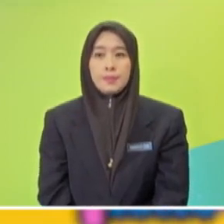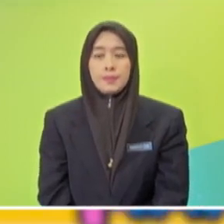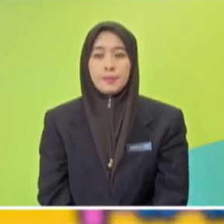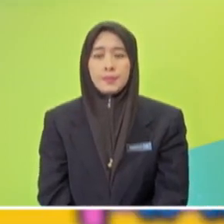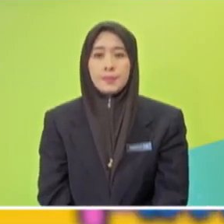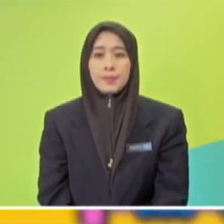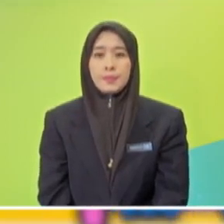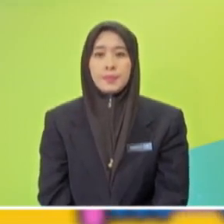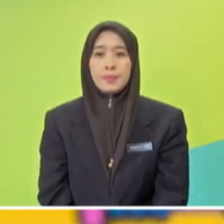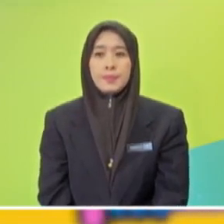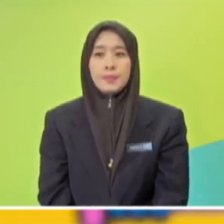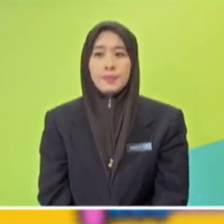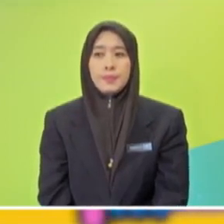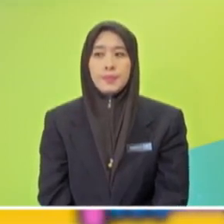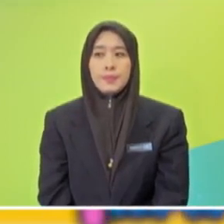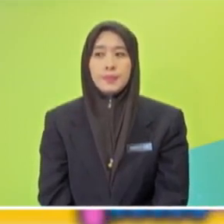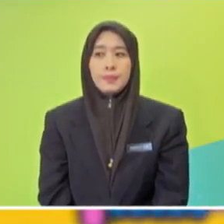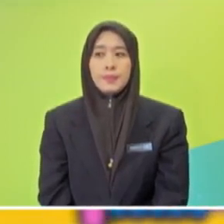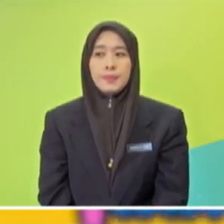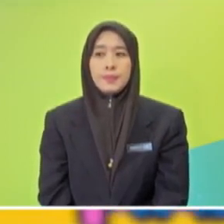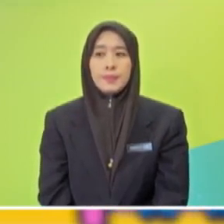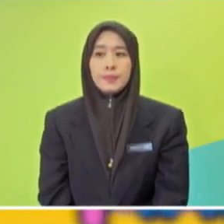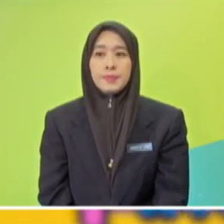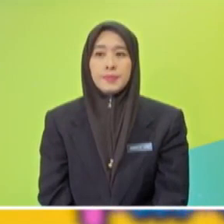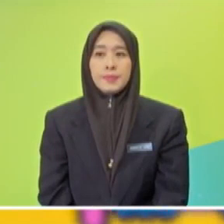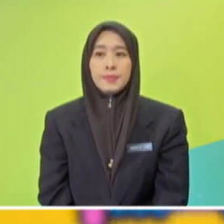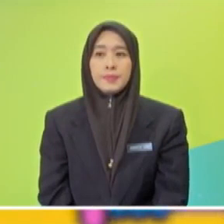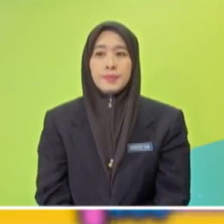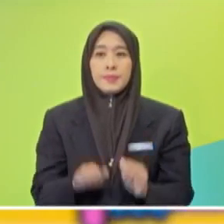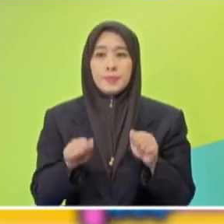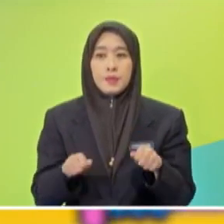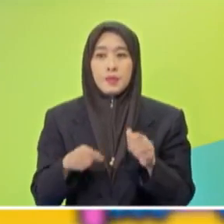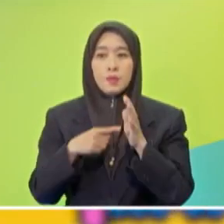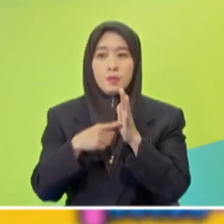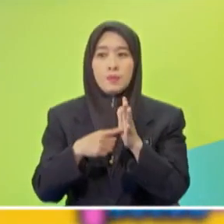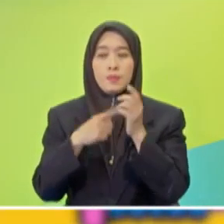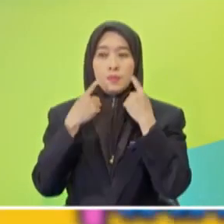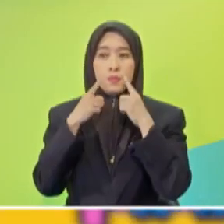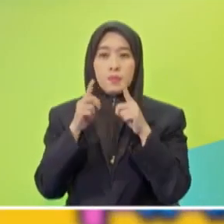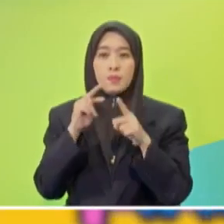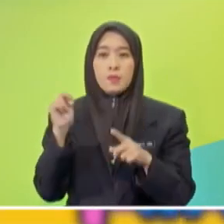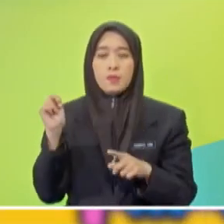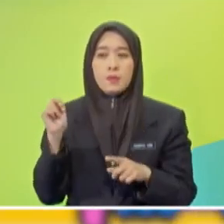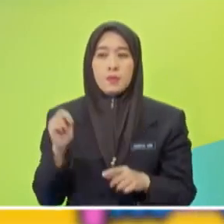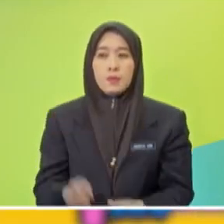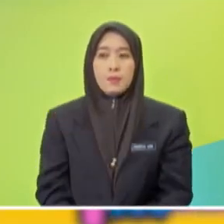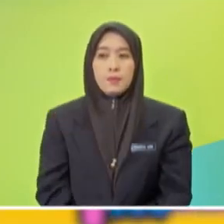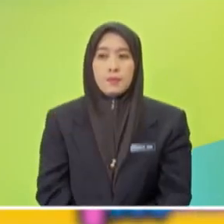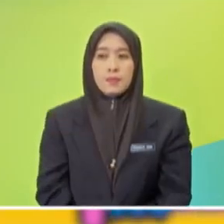Oke Mungkin adik misalnya udah siap boleh tunjukkan jawaban dan jawabannya boleh